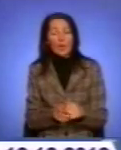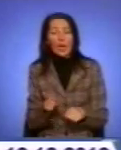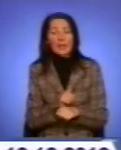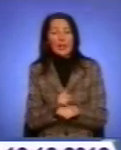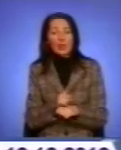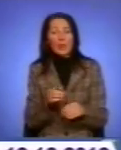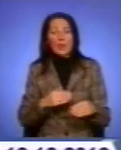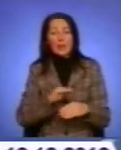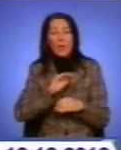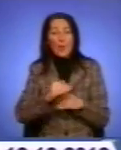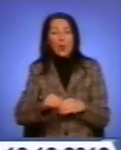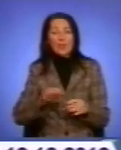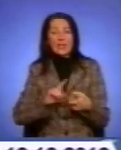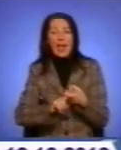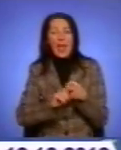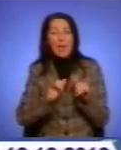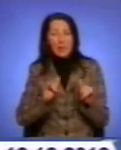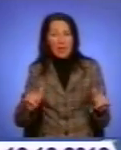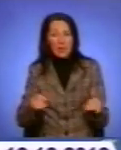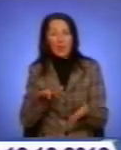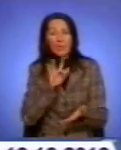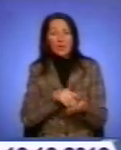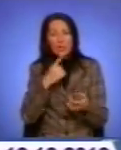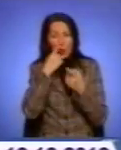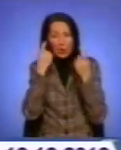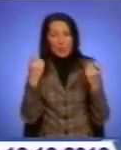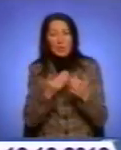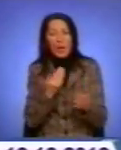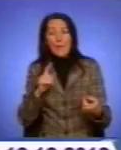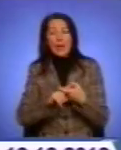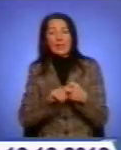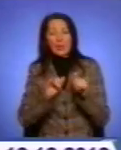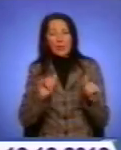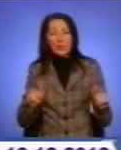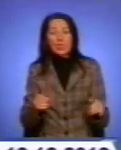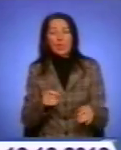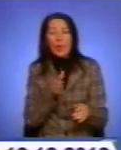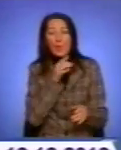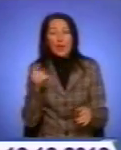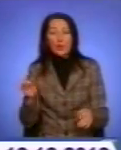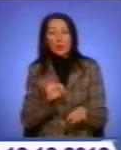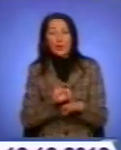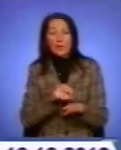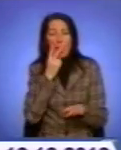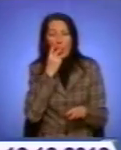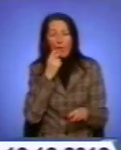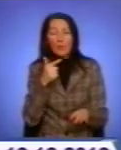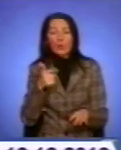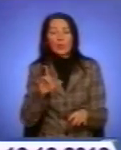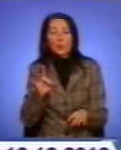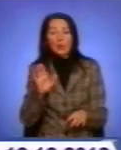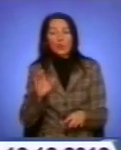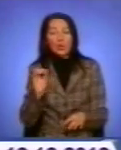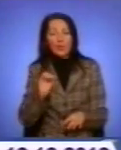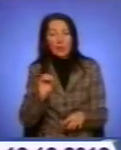Тернопіль на порозі епідемії. В місті оголосили передепідемічний період щодо захворюваності на грип і гострі респіраторні вірусні інфекції.